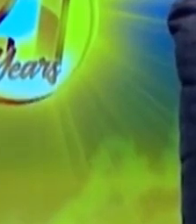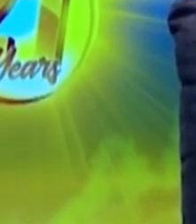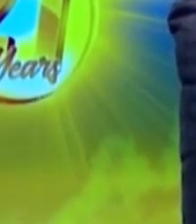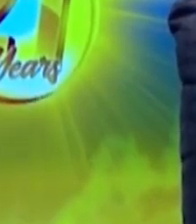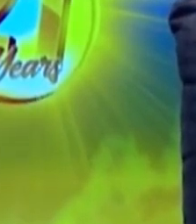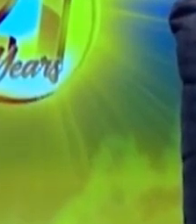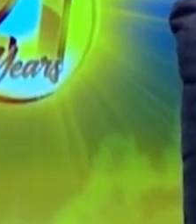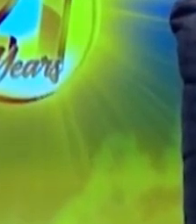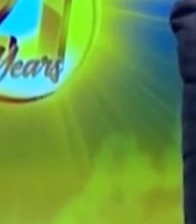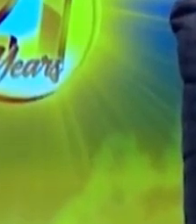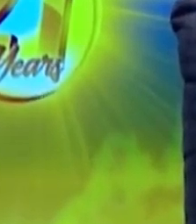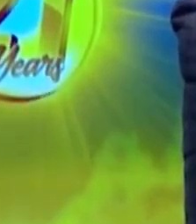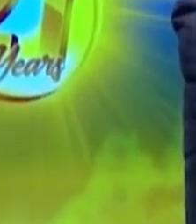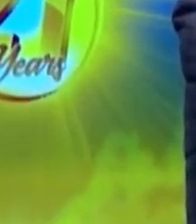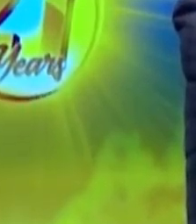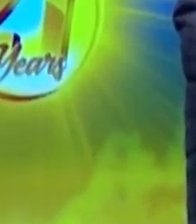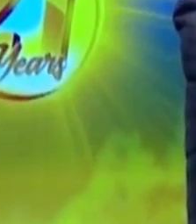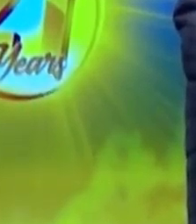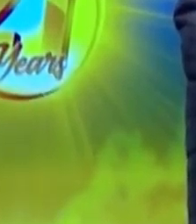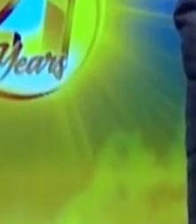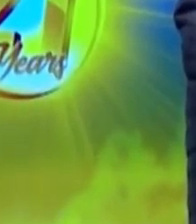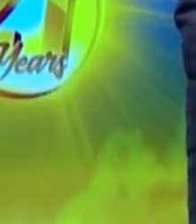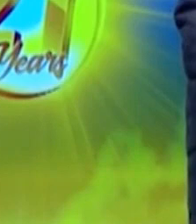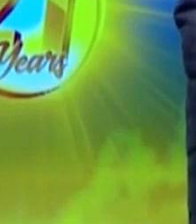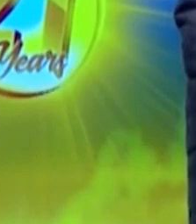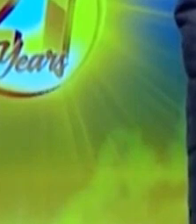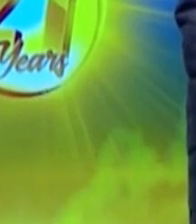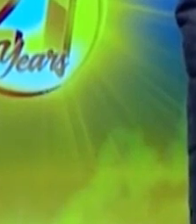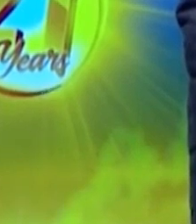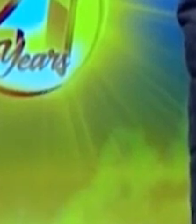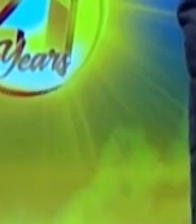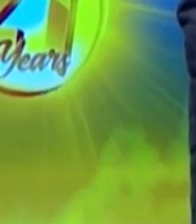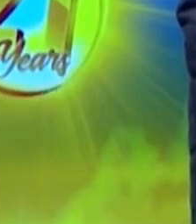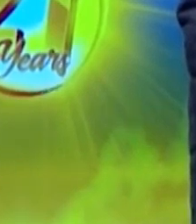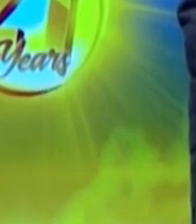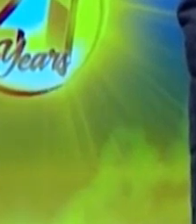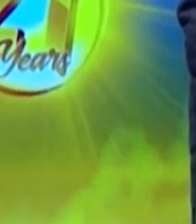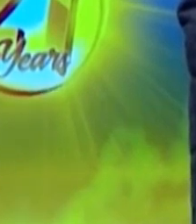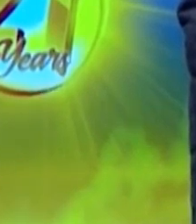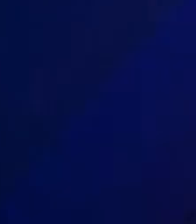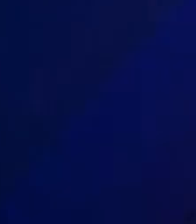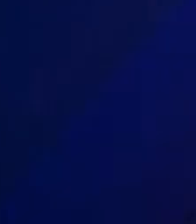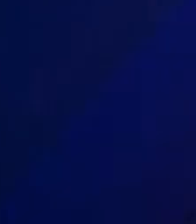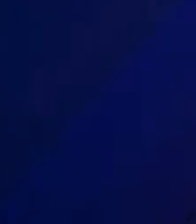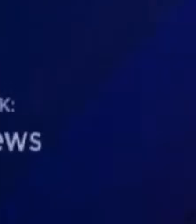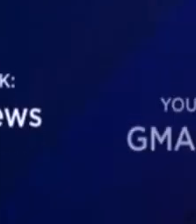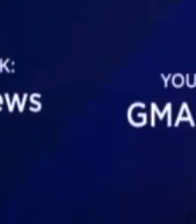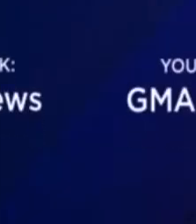masubaybayan sa GMA Pinoy TV at www.gmanews.tv.